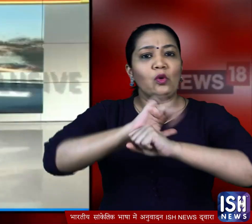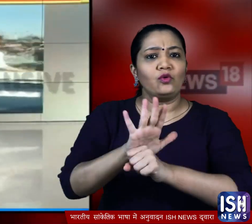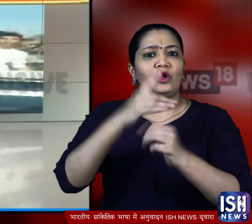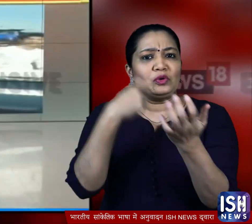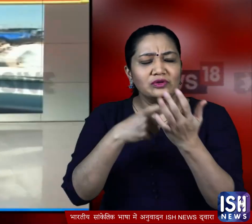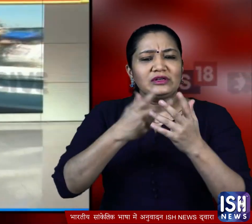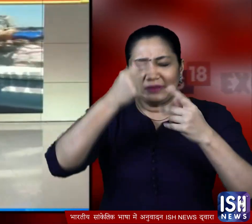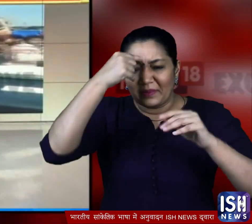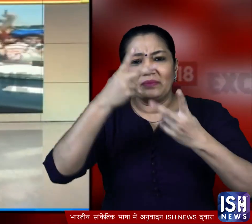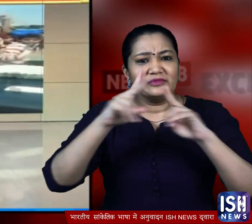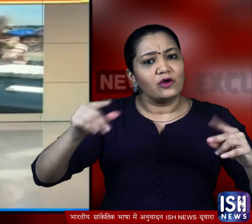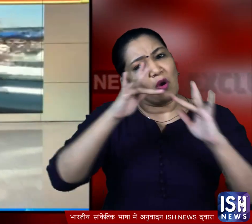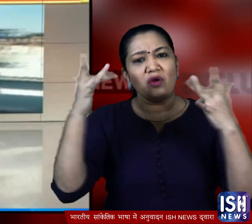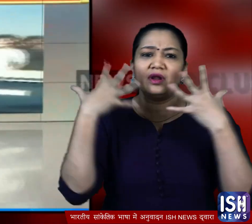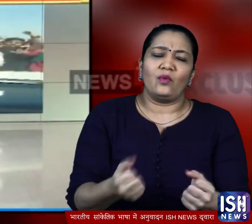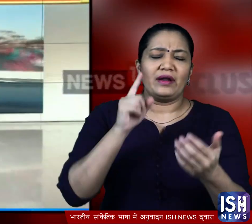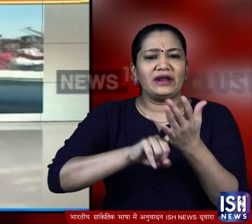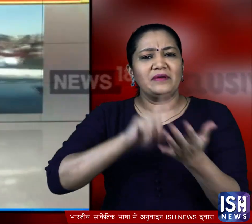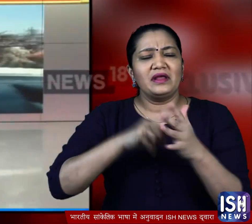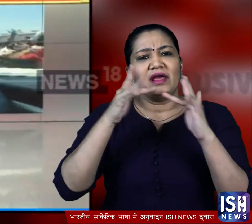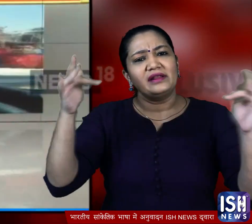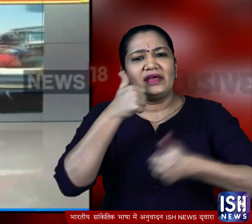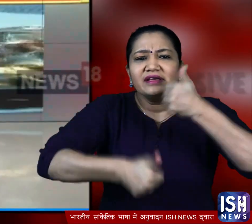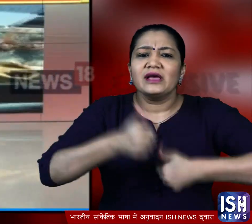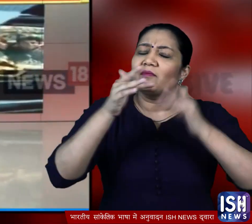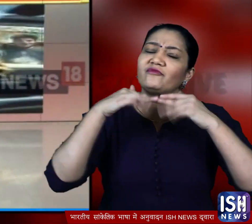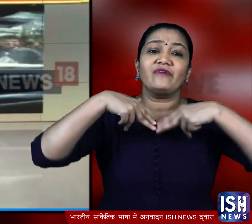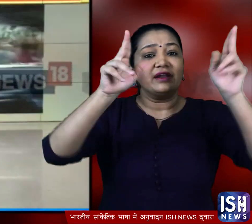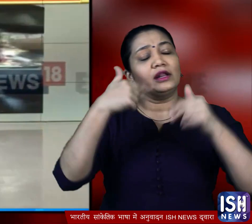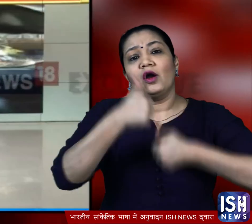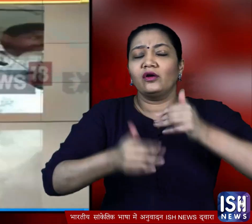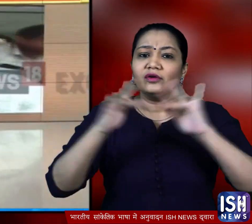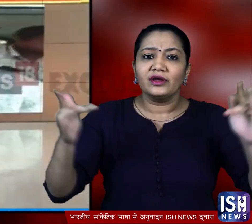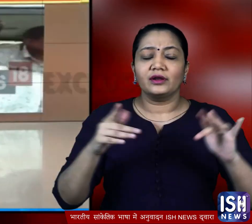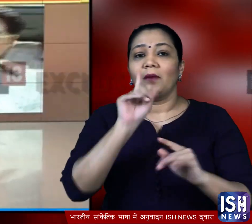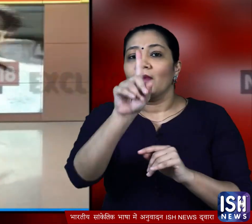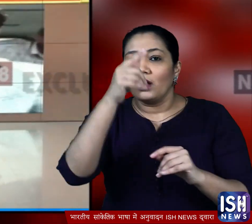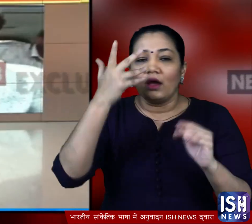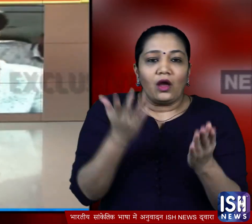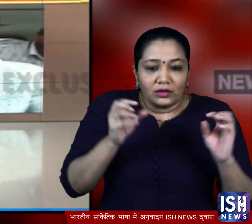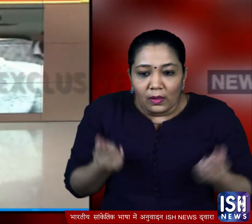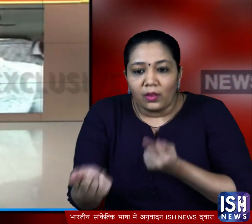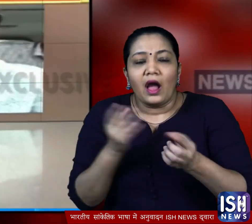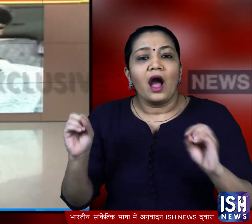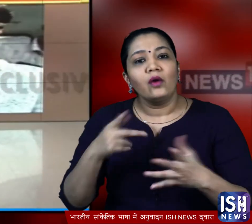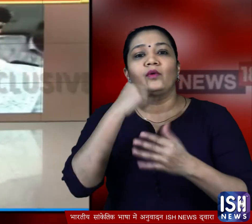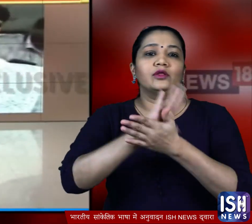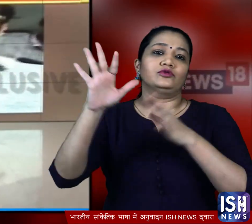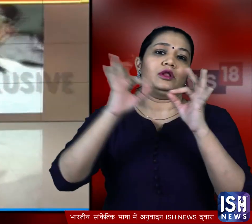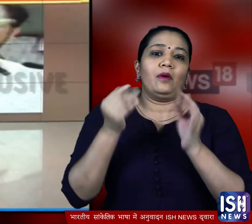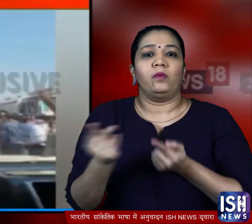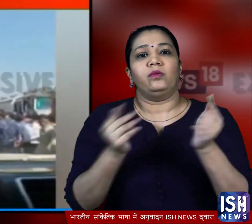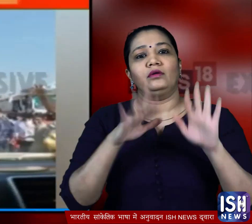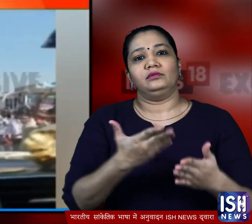कोरोना की वजह से परीक्षा ऑनलाइन कराने की मांग पर प्रदर्शन किया था। आरोप है कि हिंदुस्तानी भाऊ के भड़काने पर ये छात्र सड़कों पर उतरे